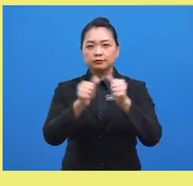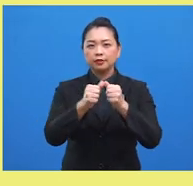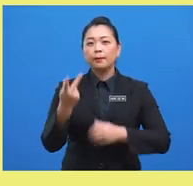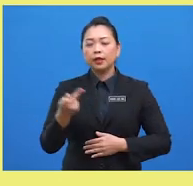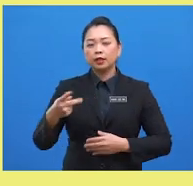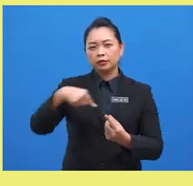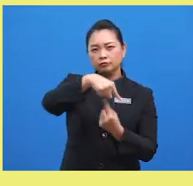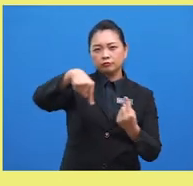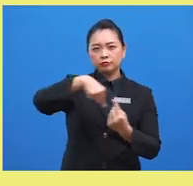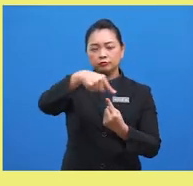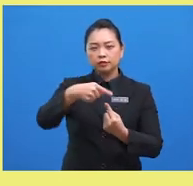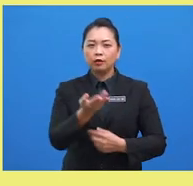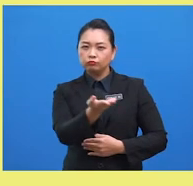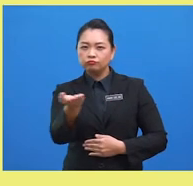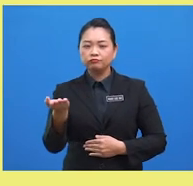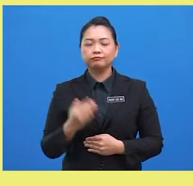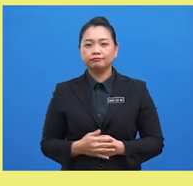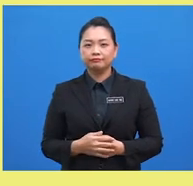di sekeliling kamu.